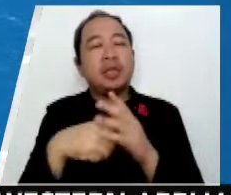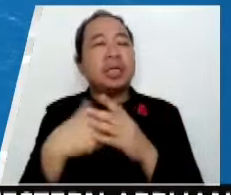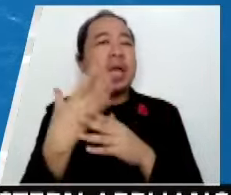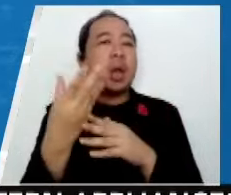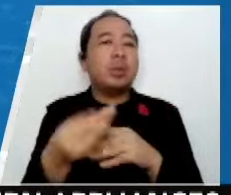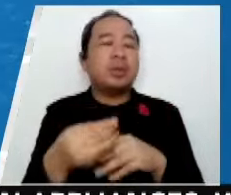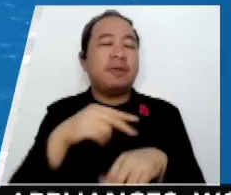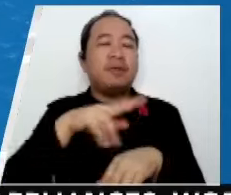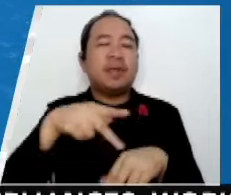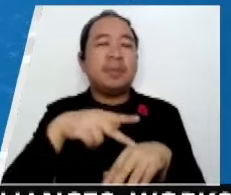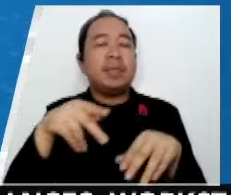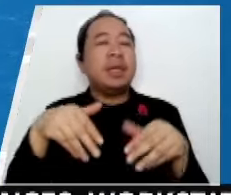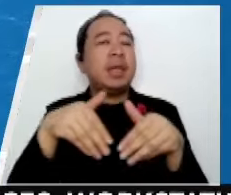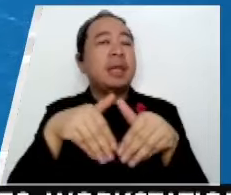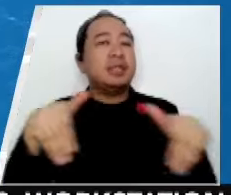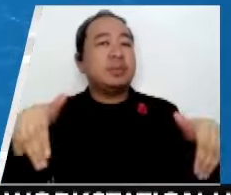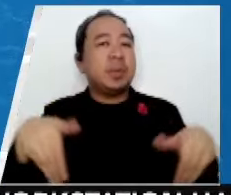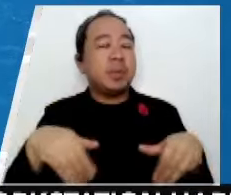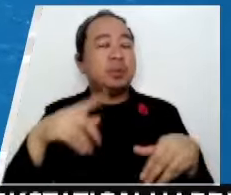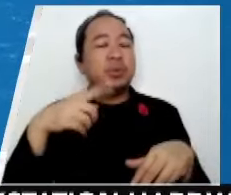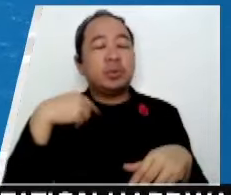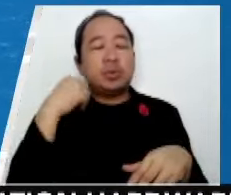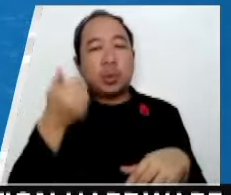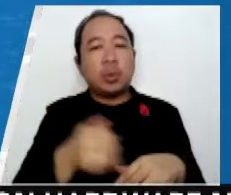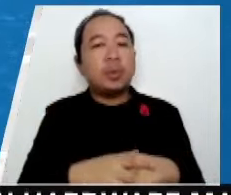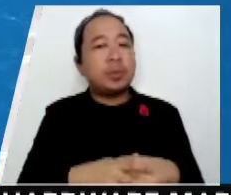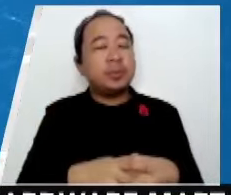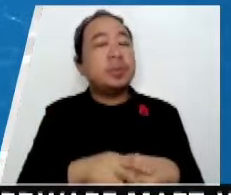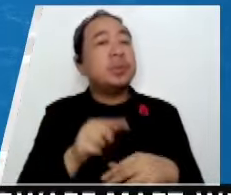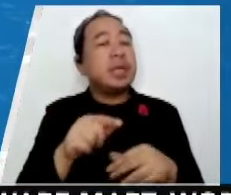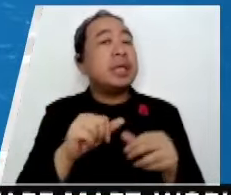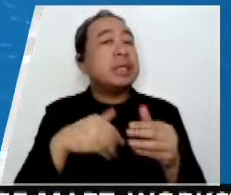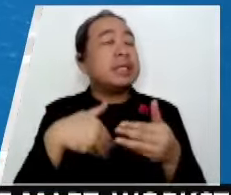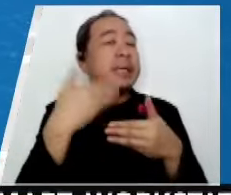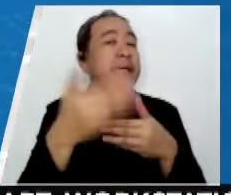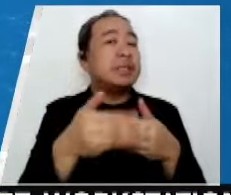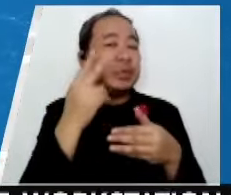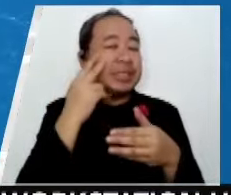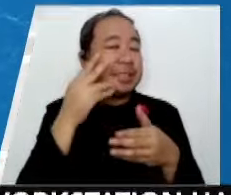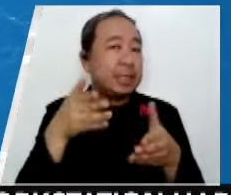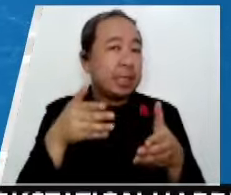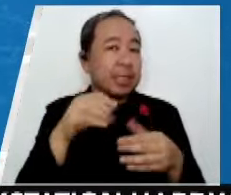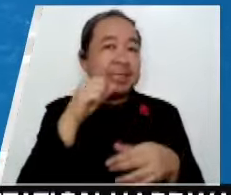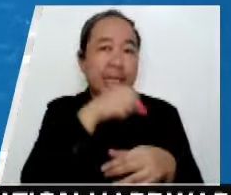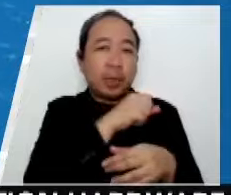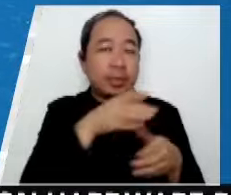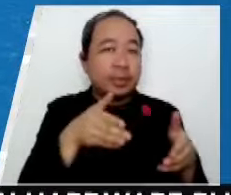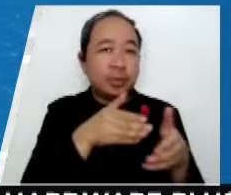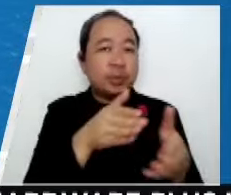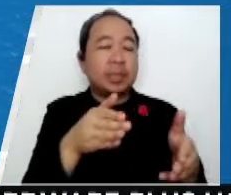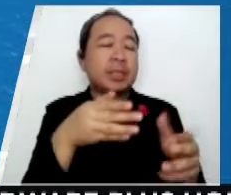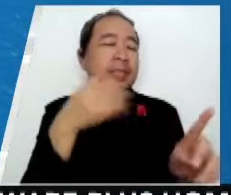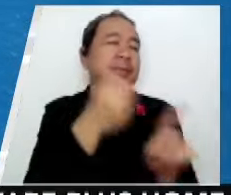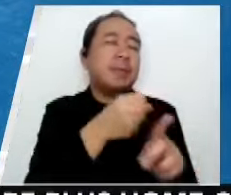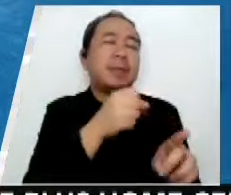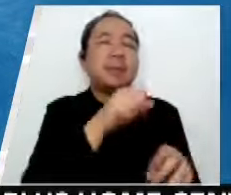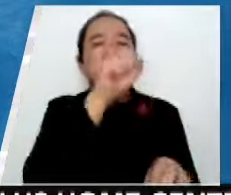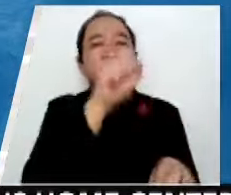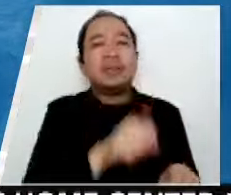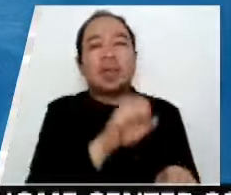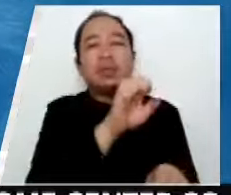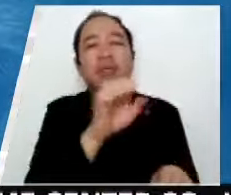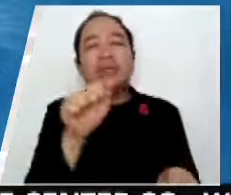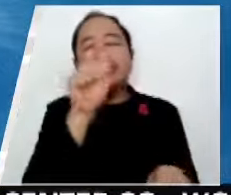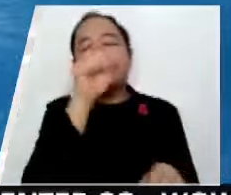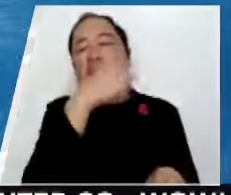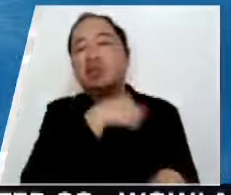bukas. Sunod na, babaybayin po ng bagyo ang Taiwan Strait at tatama sa southeastern China. Gayunman, patuloy na papalakasin